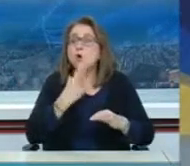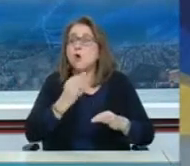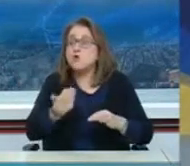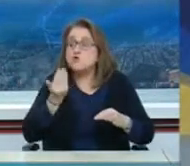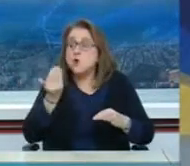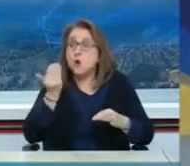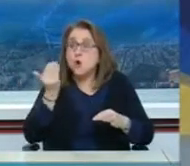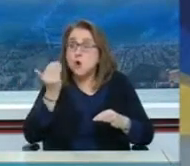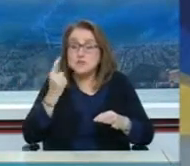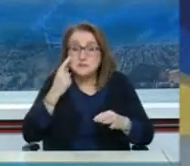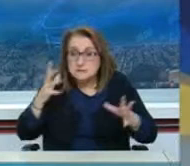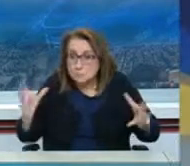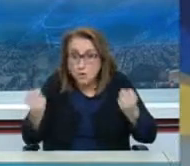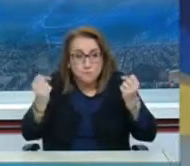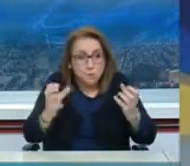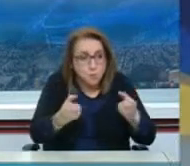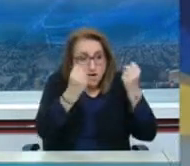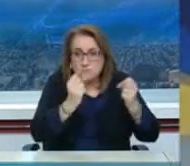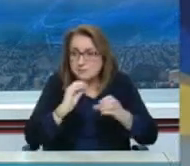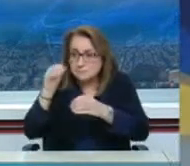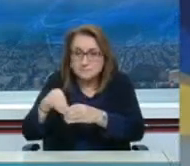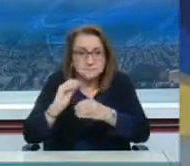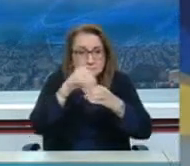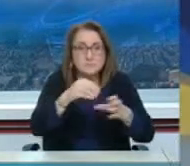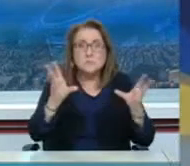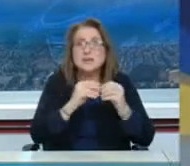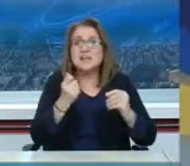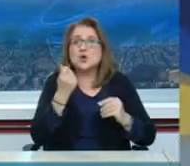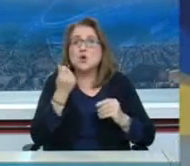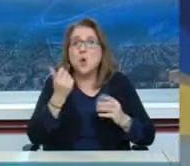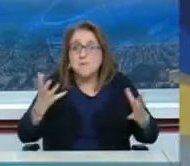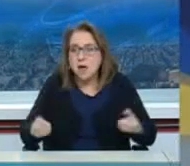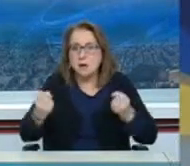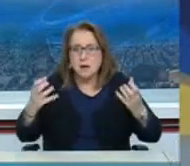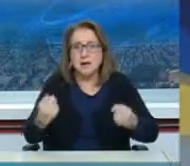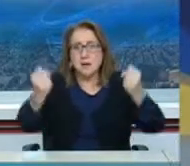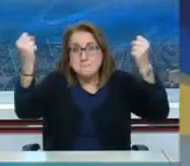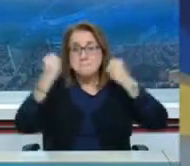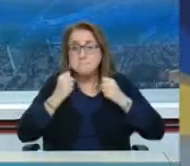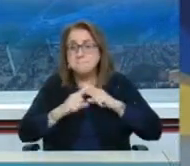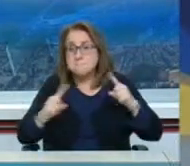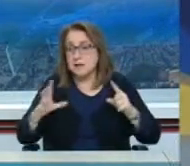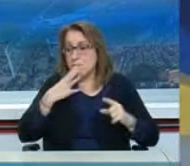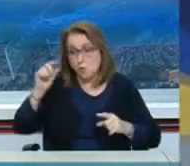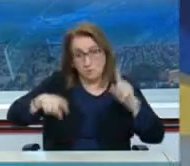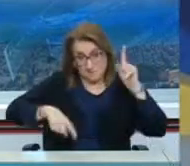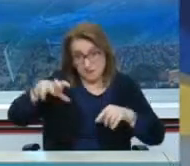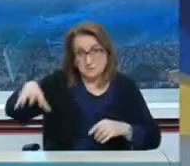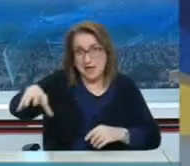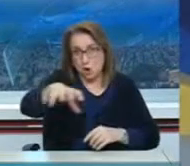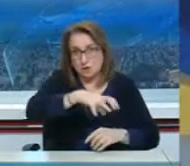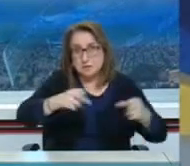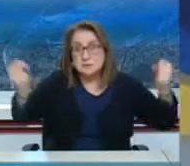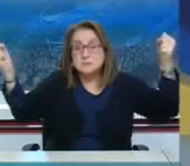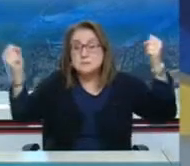στοχευμένα και αποτελεσματικά στους κλάδους της οικονομίας και τις περιοχές που παρατηρείται σημαντική πτώση